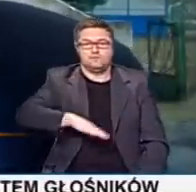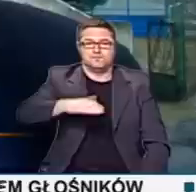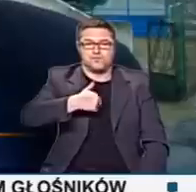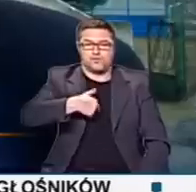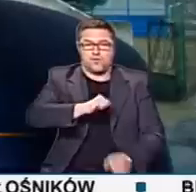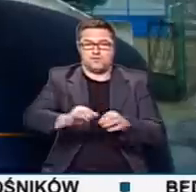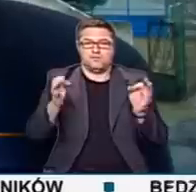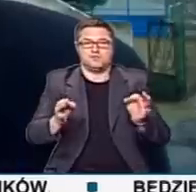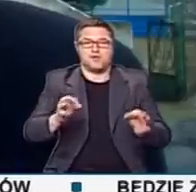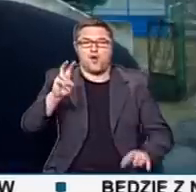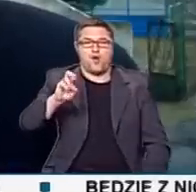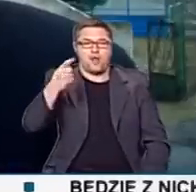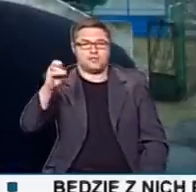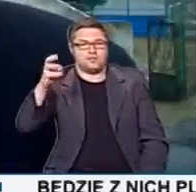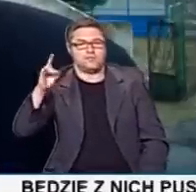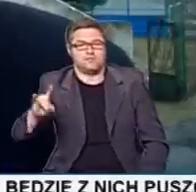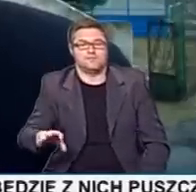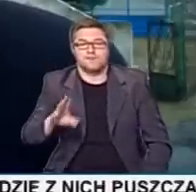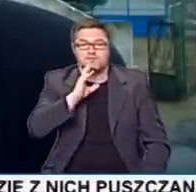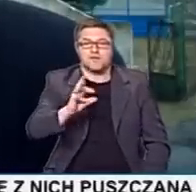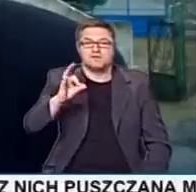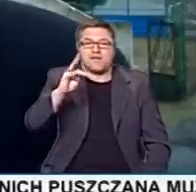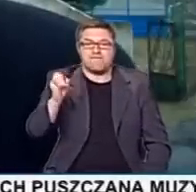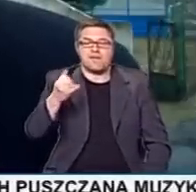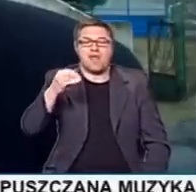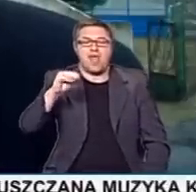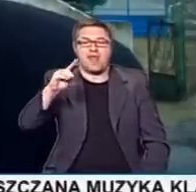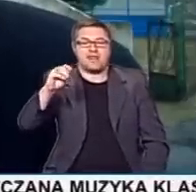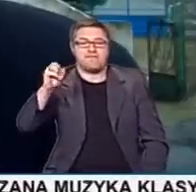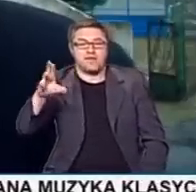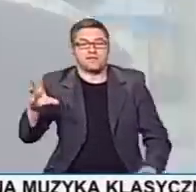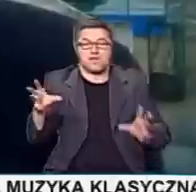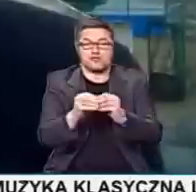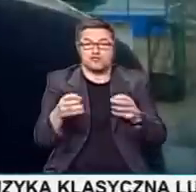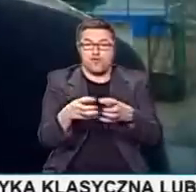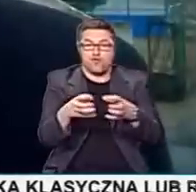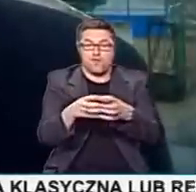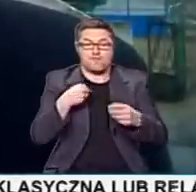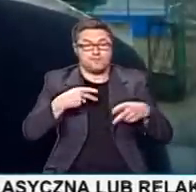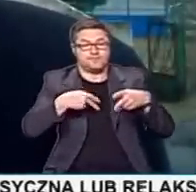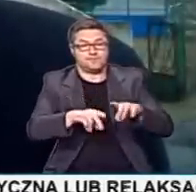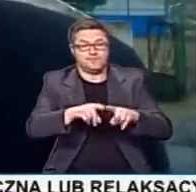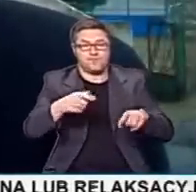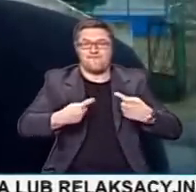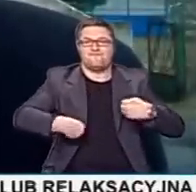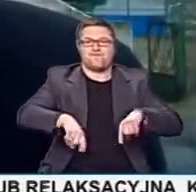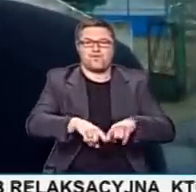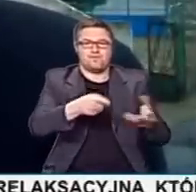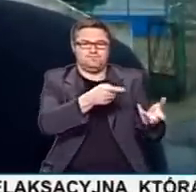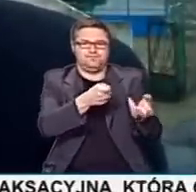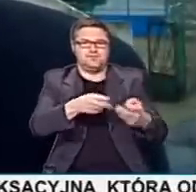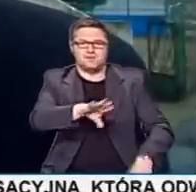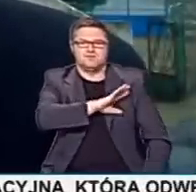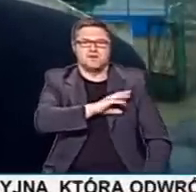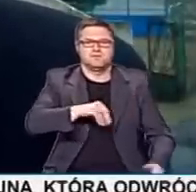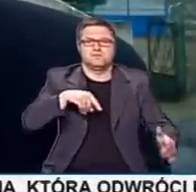znajdujemy między innymi Stefan i Edward wraz z grupą brali udział właśnie w wykonaniu wy roku śmierci